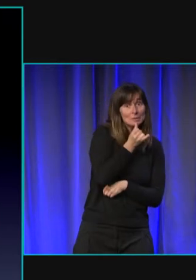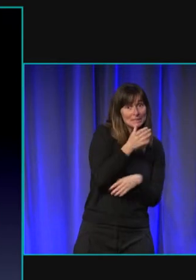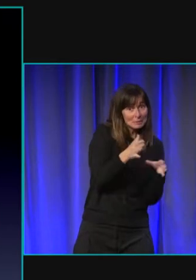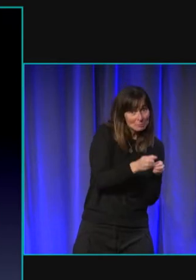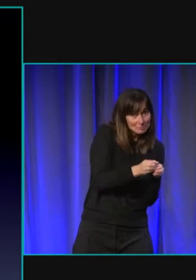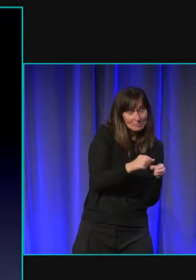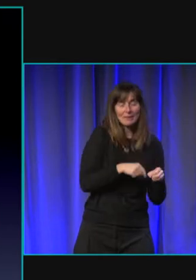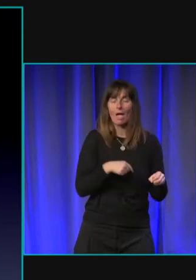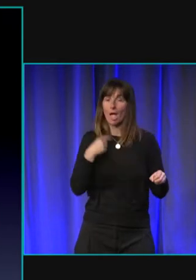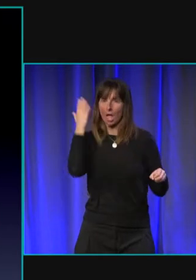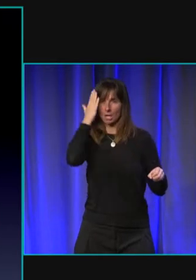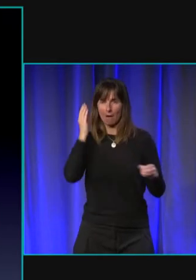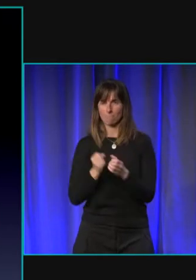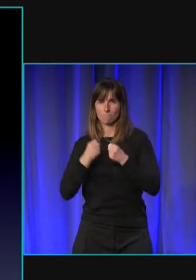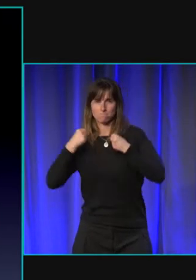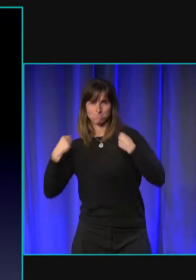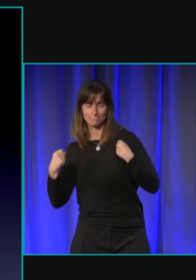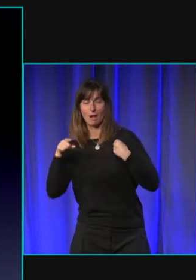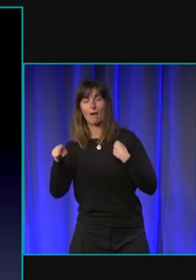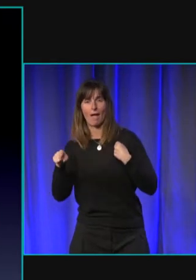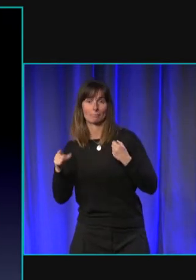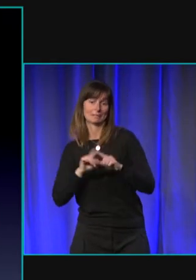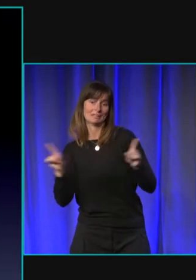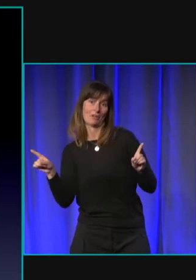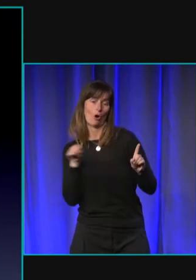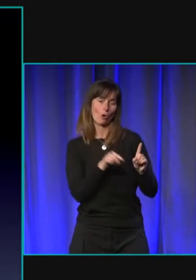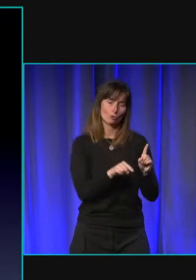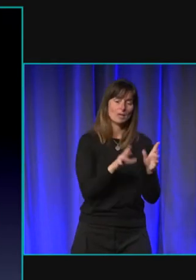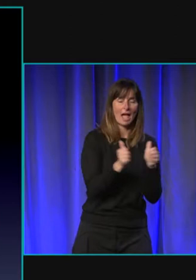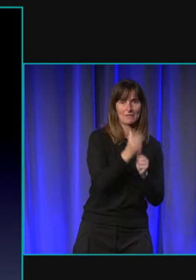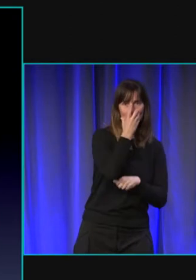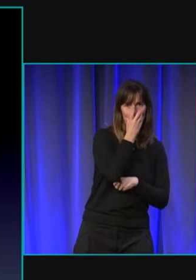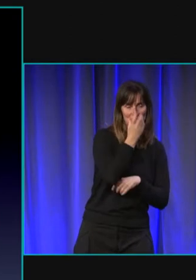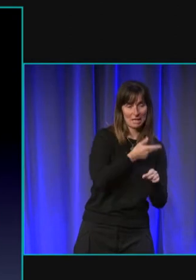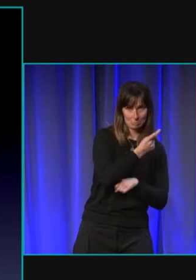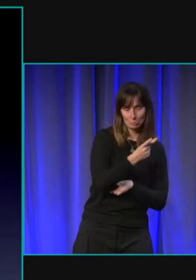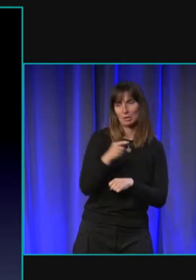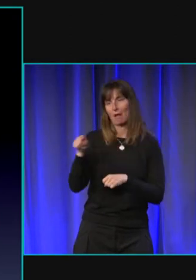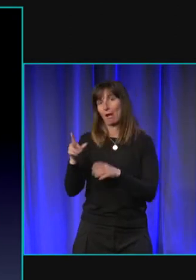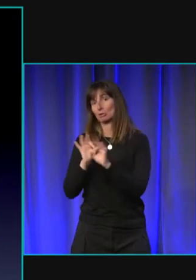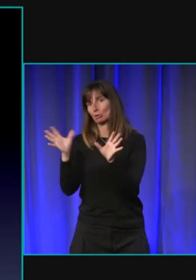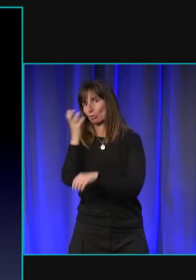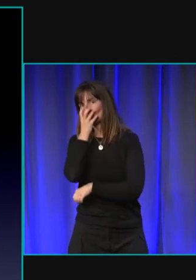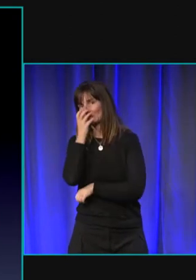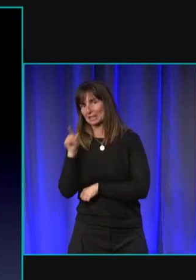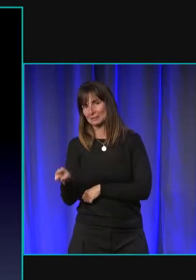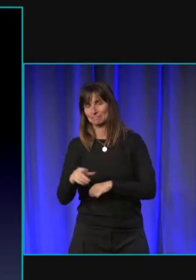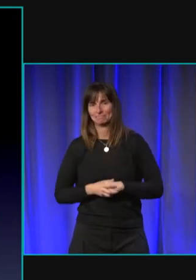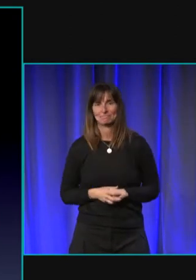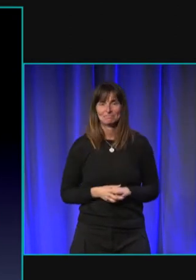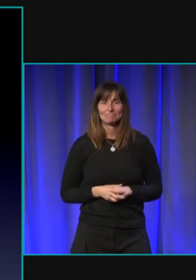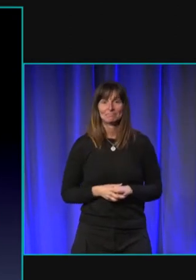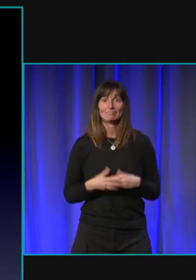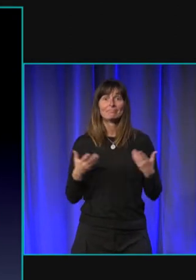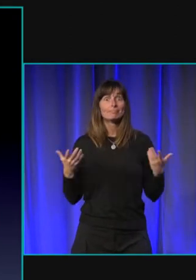gros animal. Voilà, le petit fonctionnant plus en aérobie, alors que le grand fonctionnant plus en anaérobie. Voilà. Donc il y a